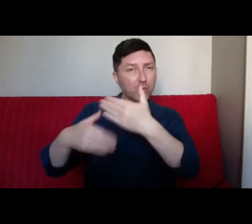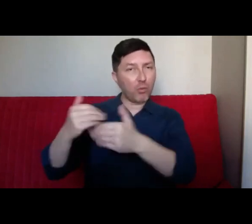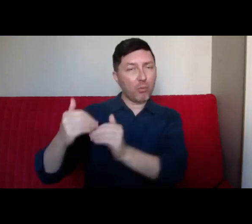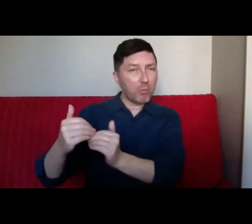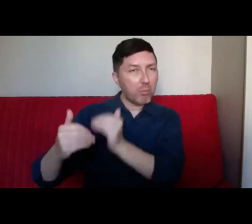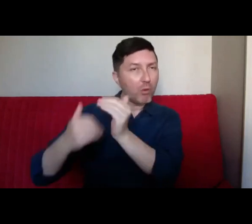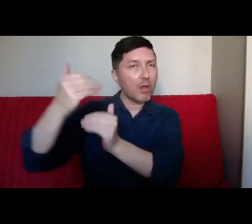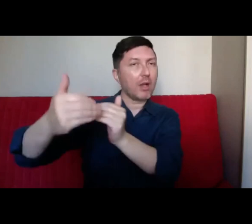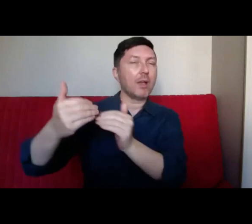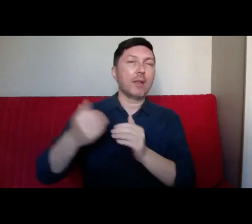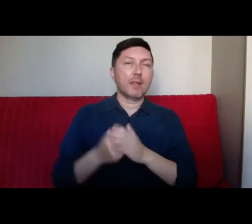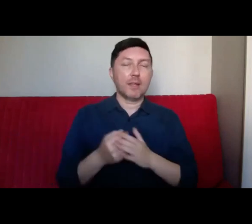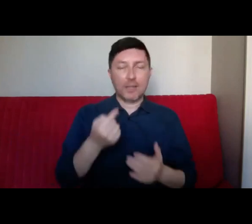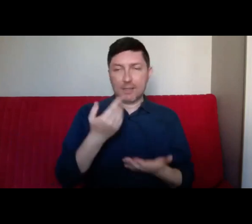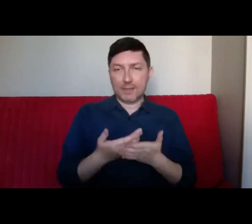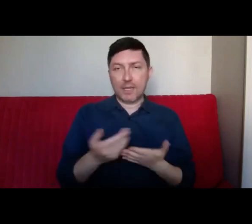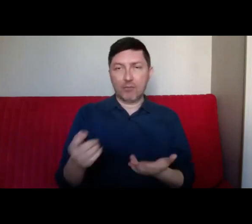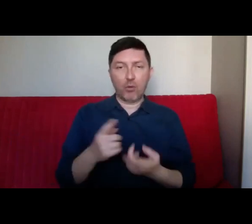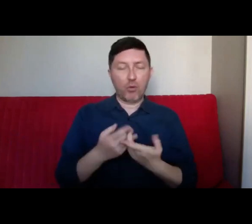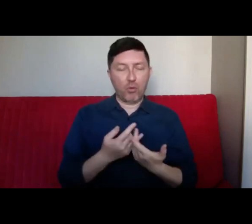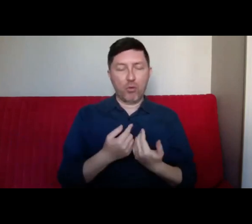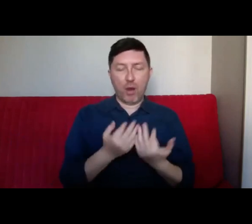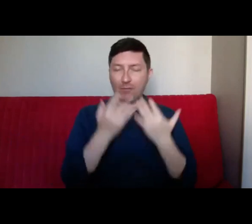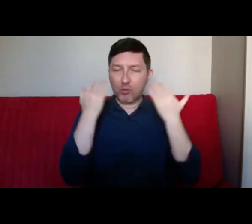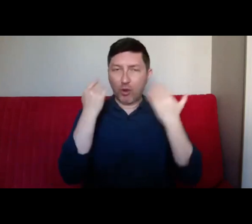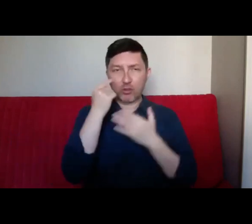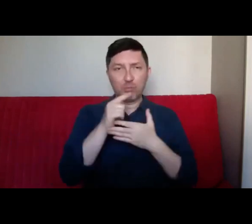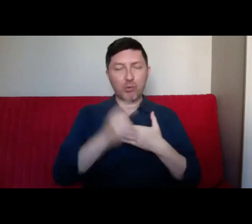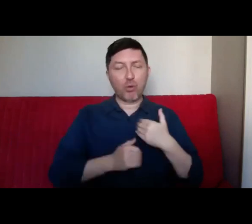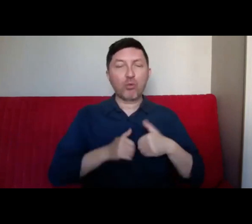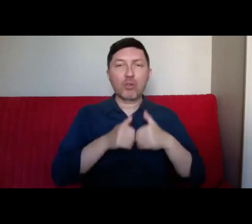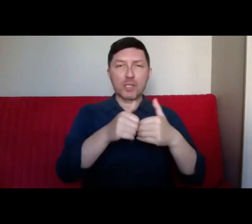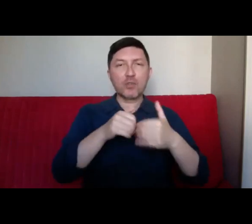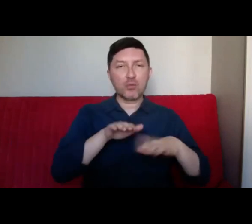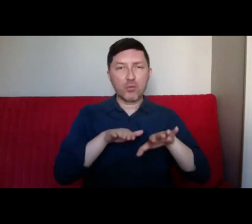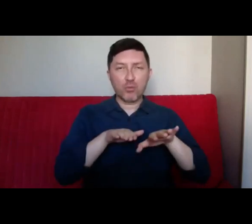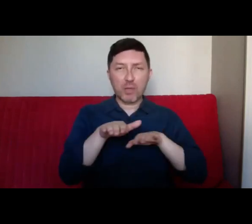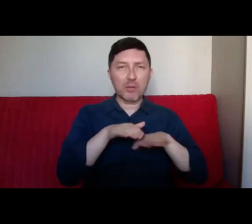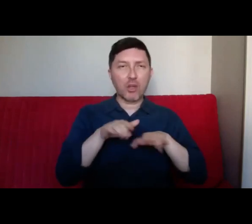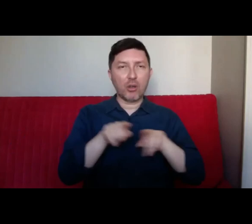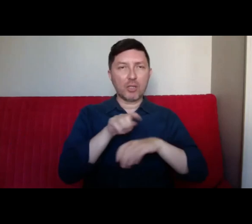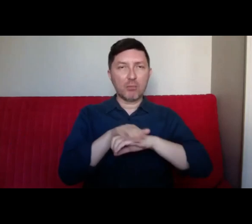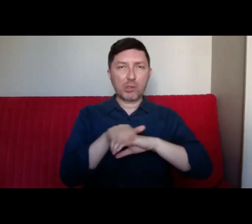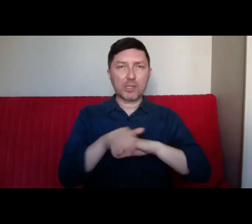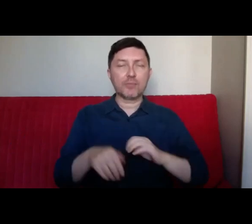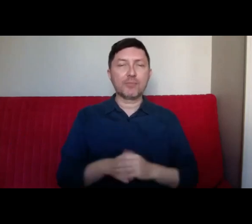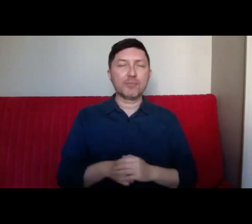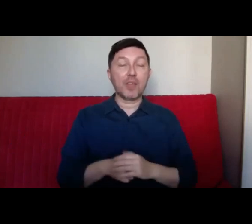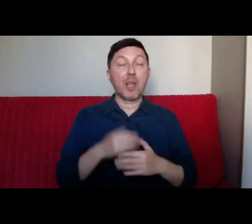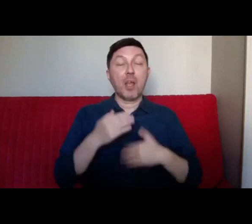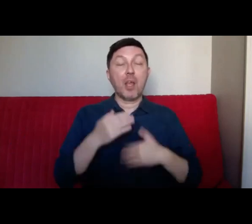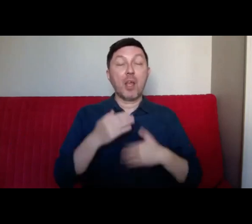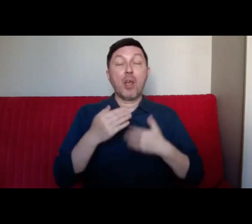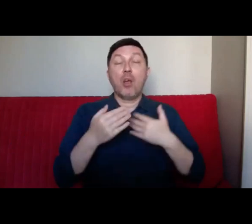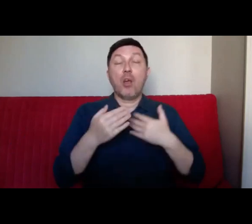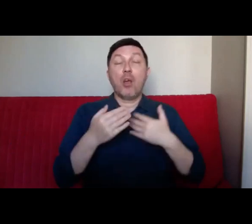qui doit orienter nos stratégies et nos politiques. Et puis, si on continue à remonter, eh bien, il faut aller vers la sensibilisation, vers les actions